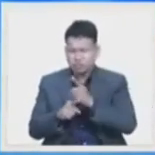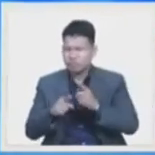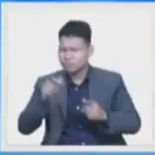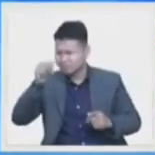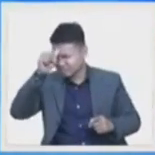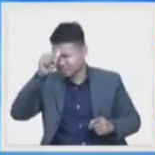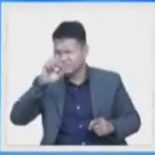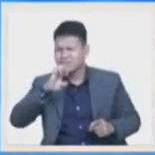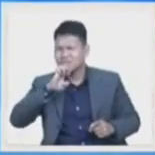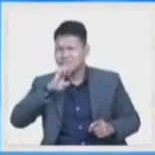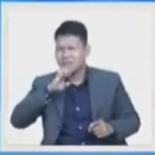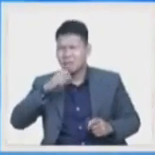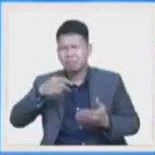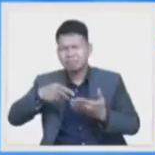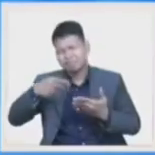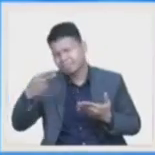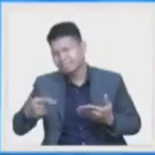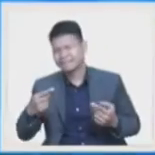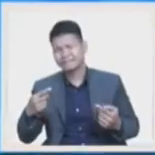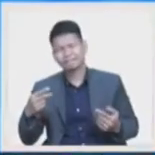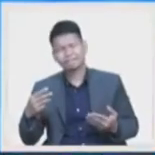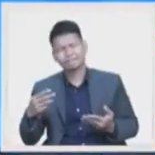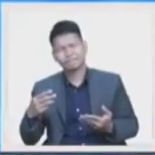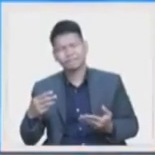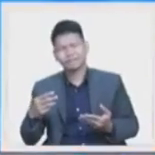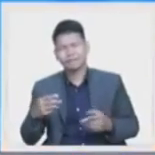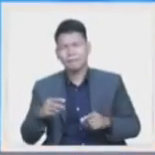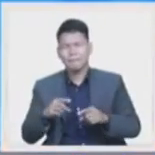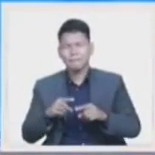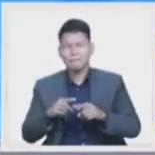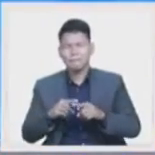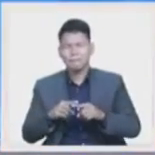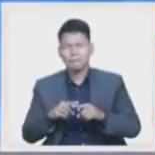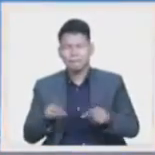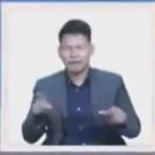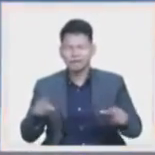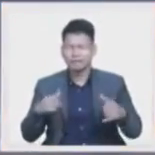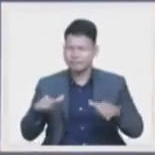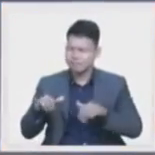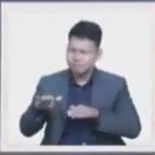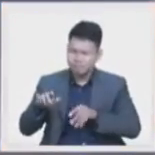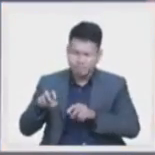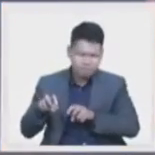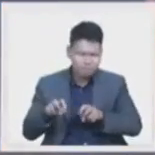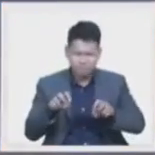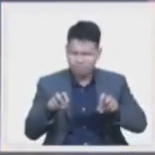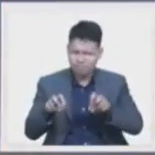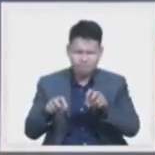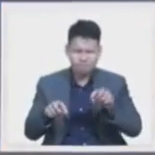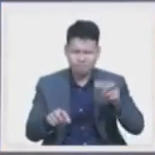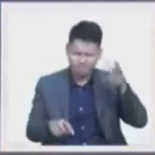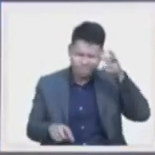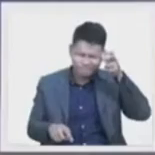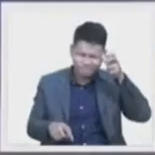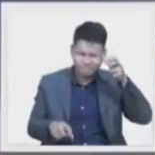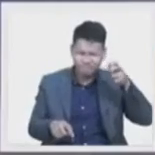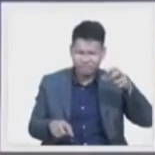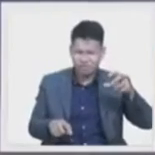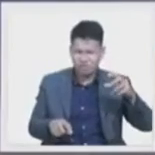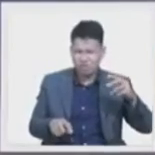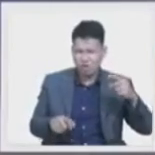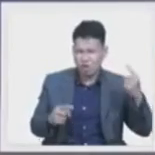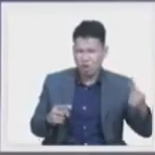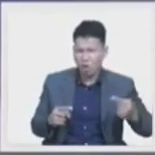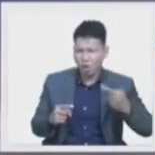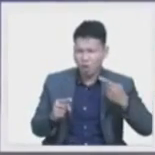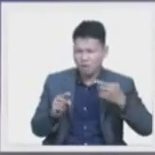ginikanan, siya dan o si iba. Ginoo, samtang magpadayon ang panaw, si Satanas naasadalan,